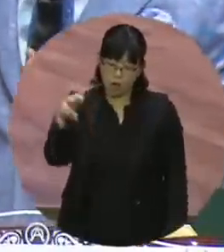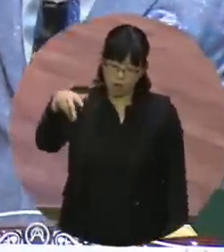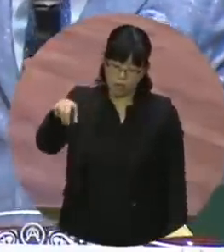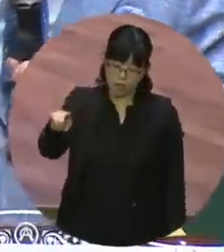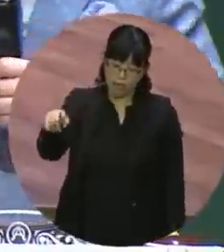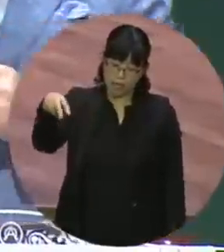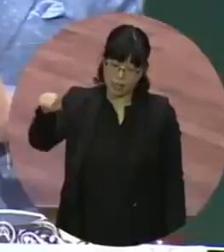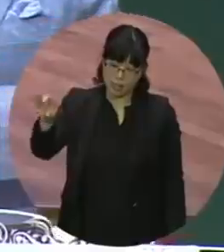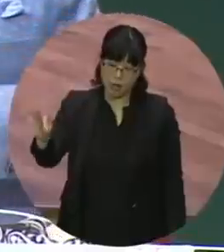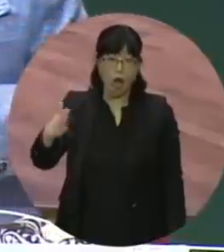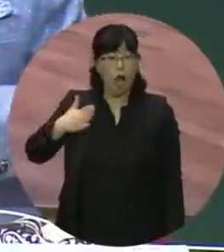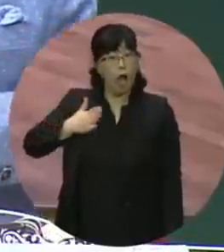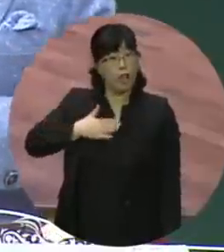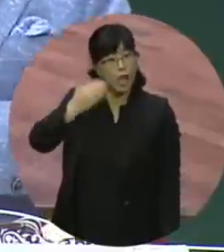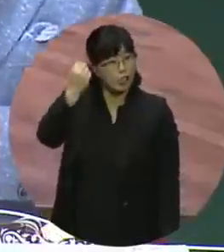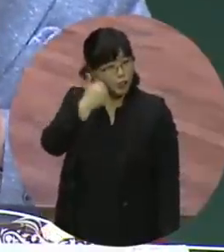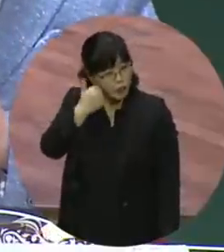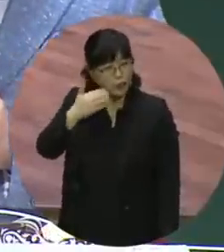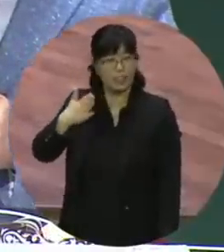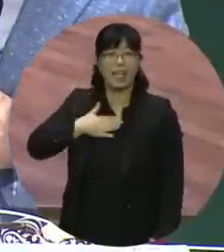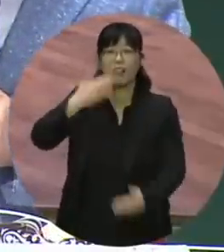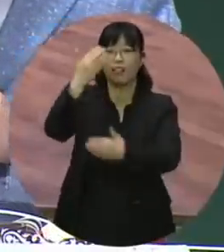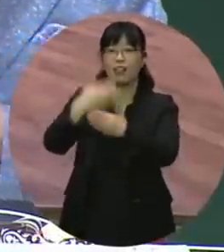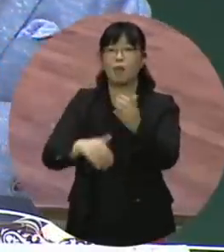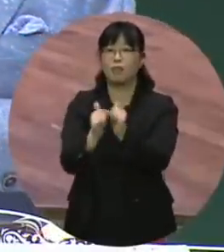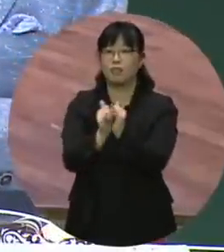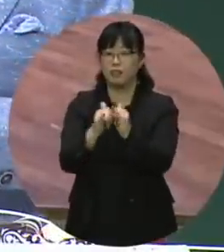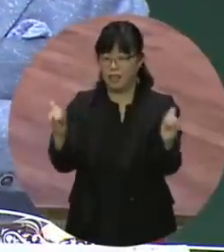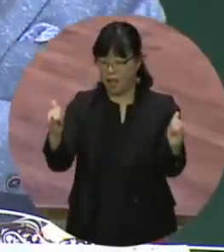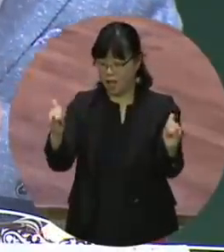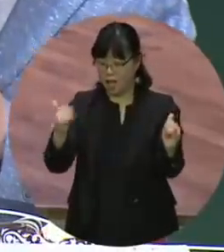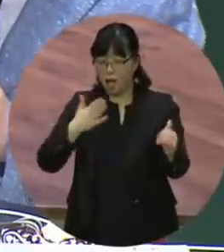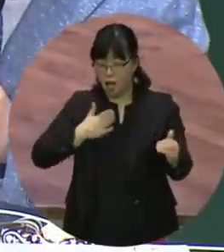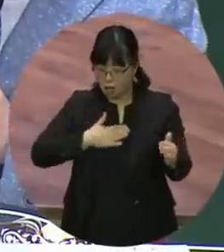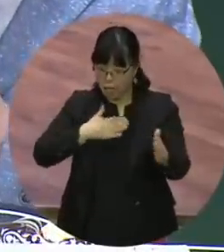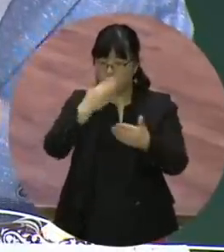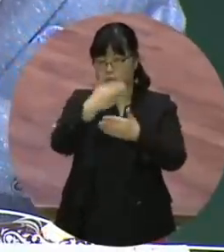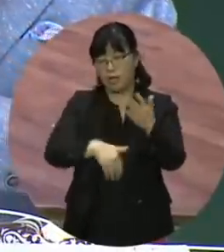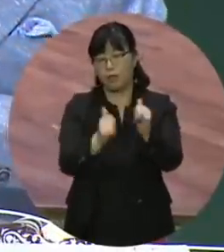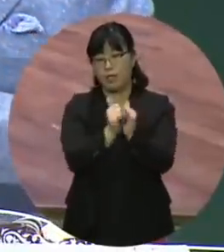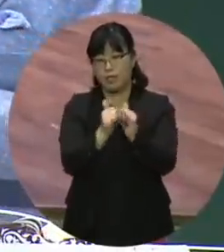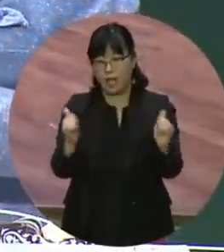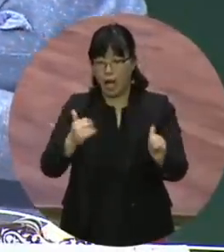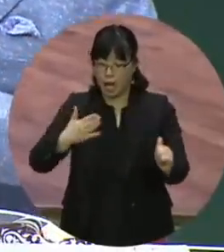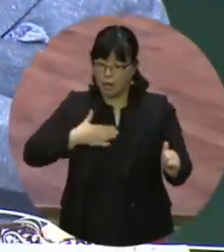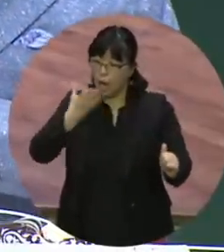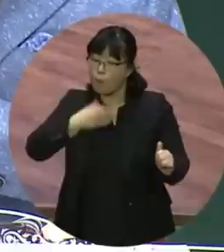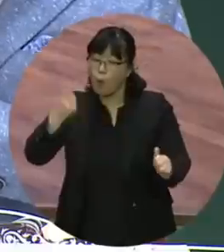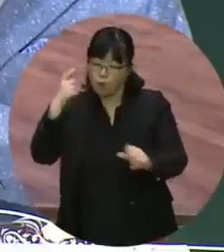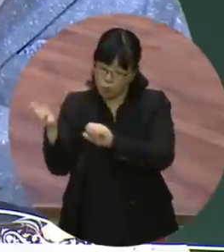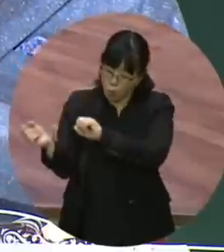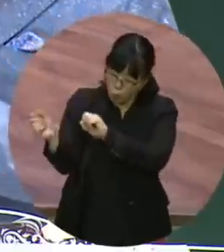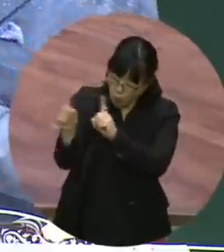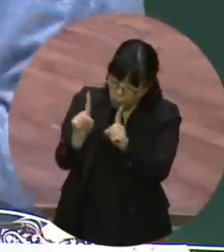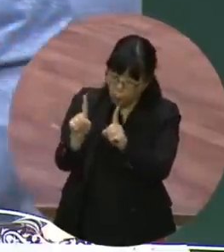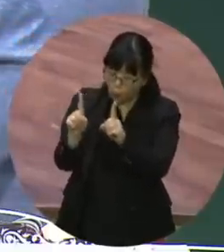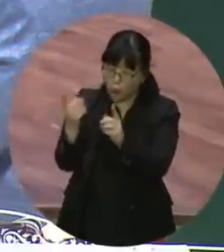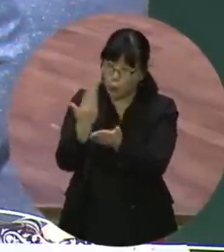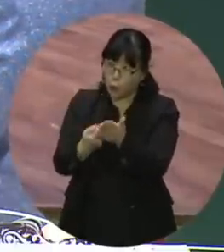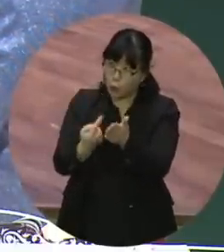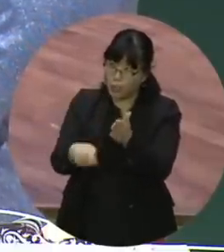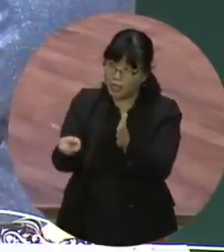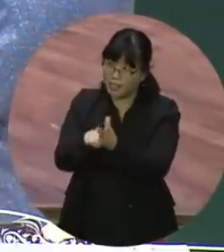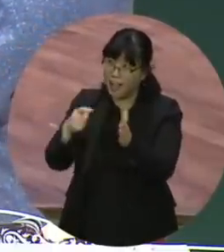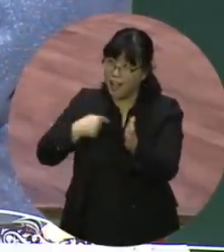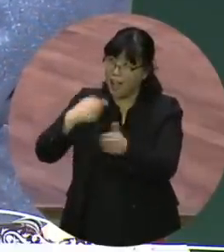나는 남은 자다. 뭐가 남, 뭘 남았다는 얘기입니까? 복음 회복의 주역으로. 내가 받은 복음의 축복을 모르는 사람 너무나 많기